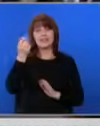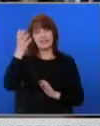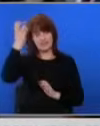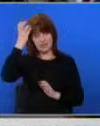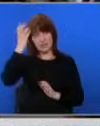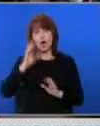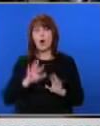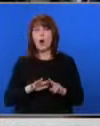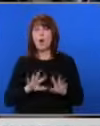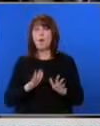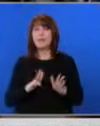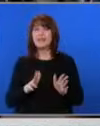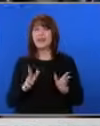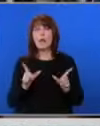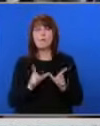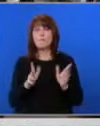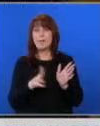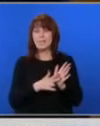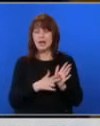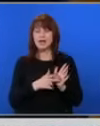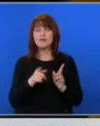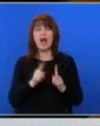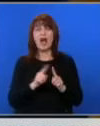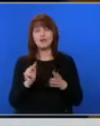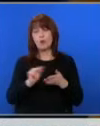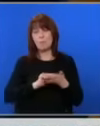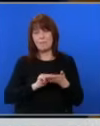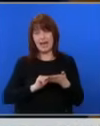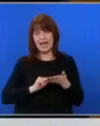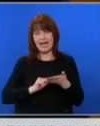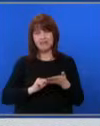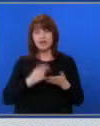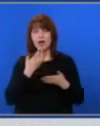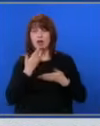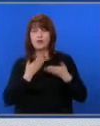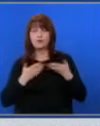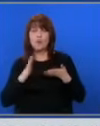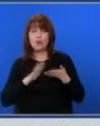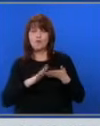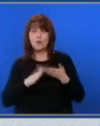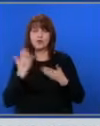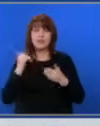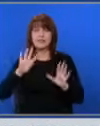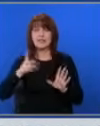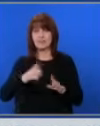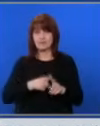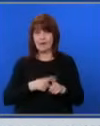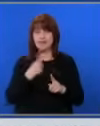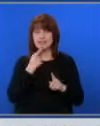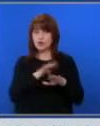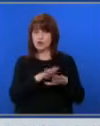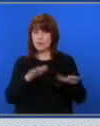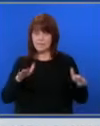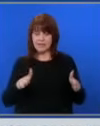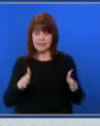Определи меморандума на ППДБ като паметна бележка на договореното преди 9 месеца. Затова на масата сложихме за